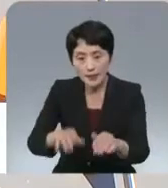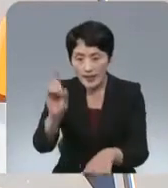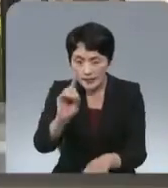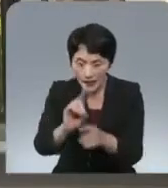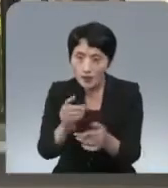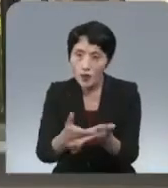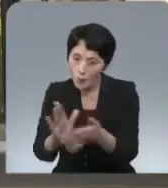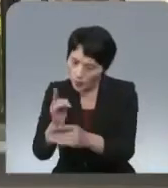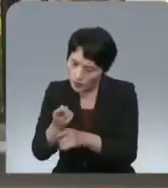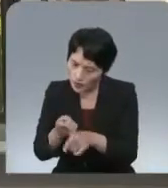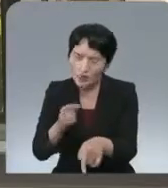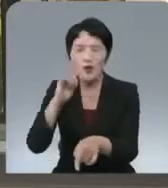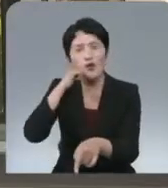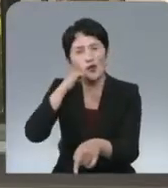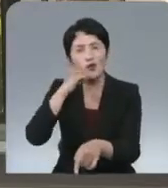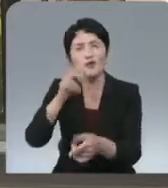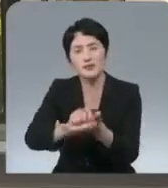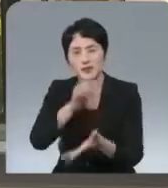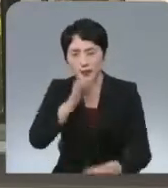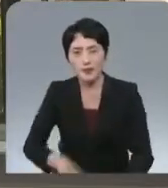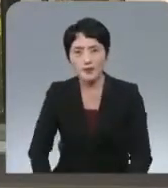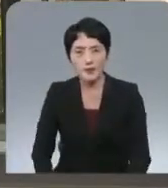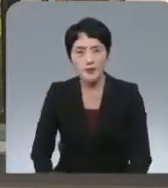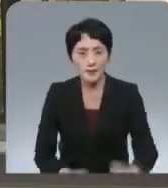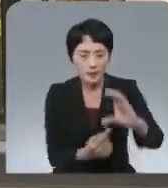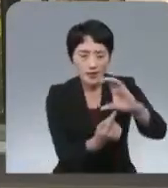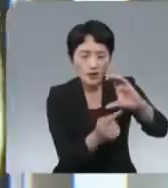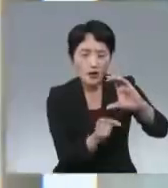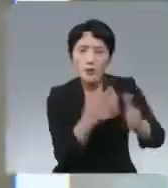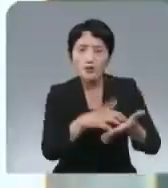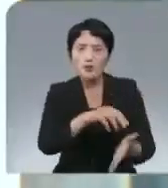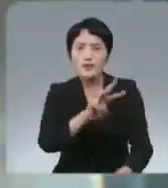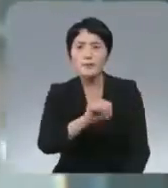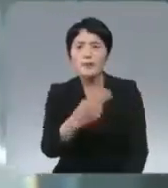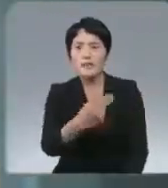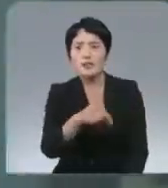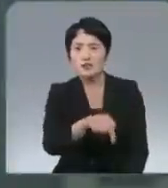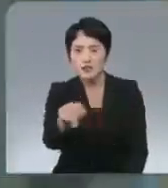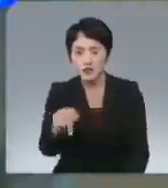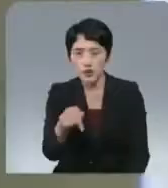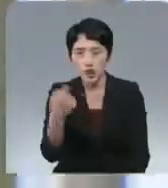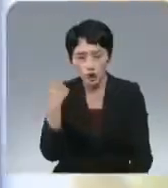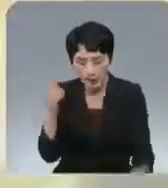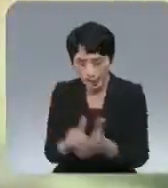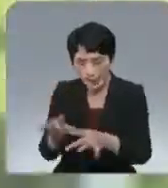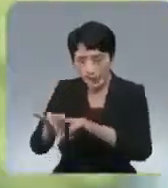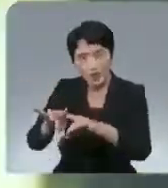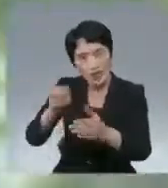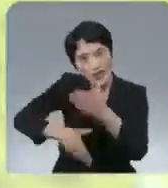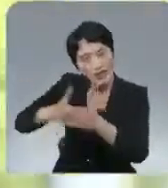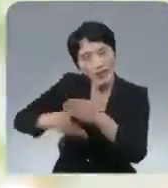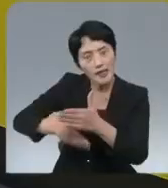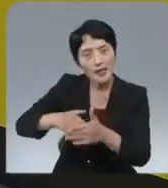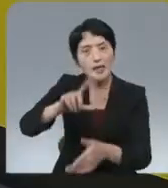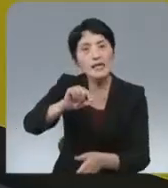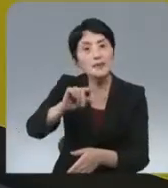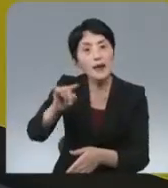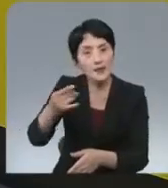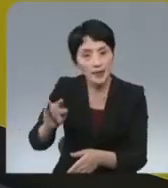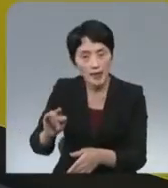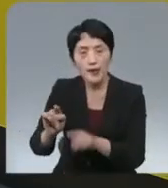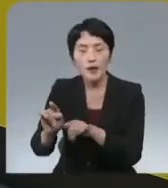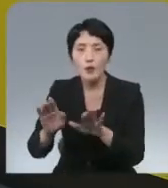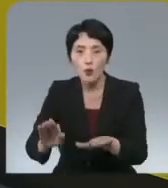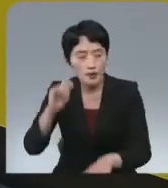данных cous Обновила подачу на них электроэнергии в полном объеме это позволило обеспечить пользователей